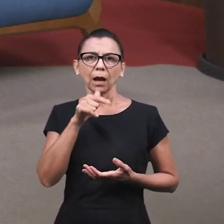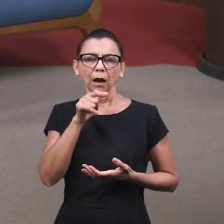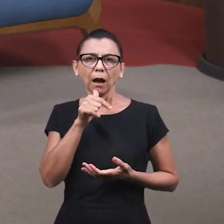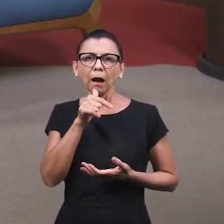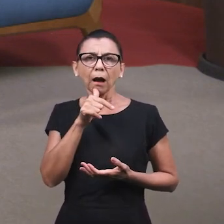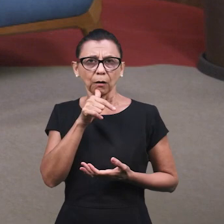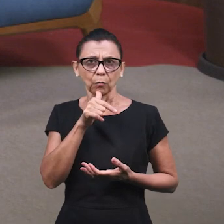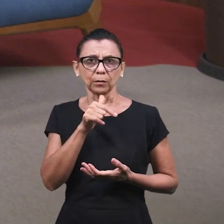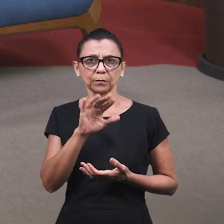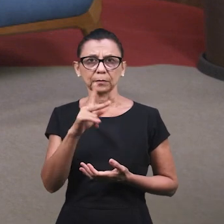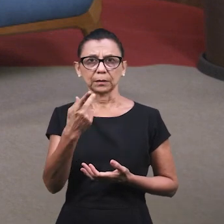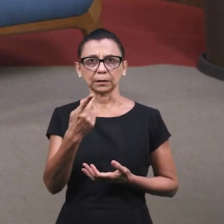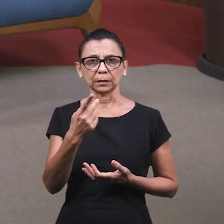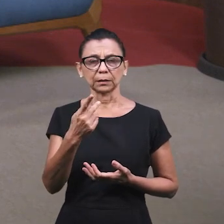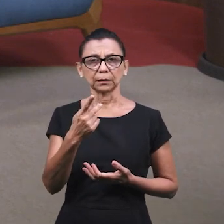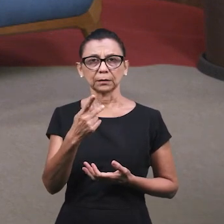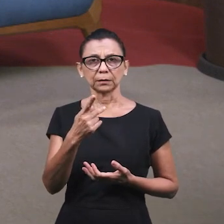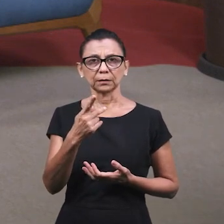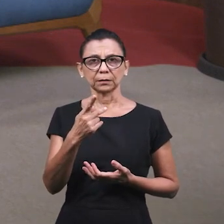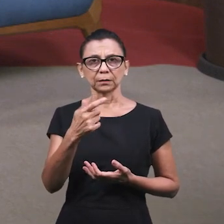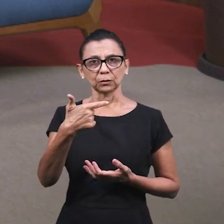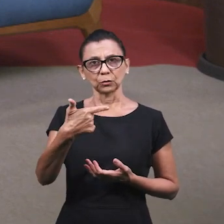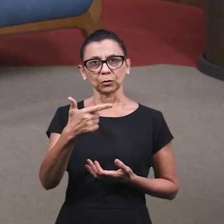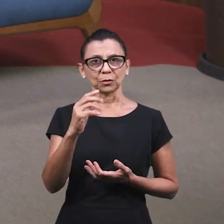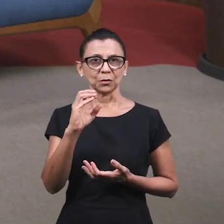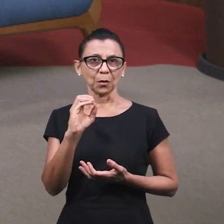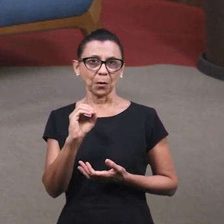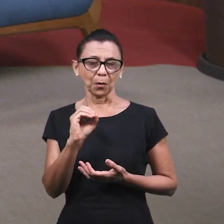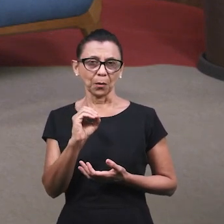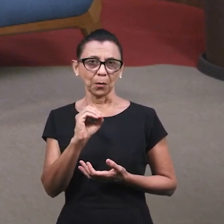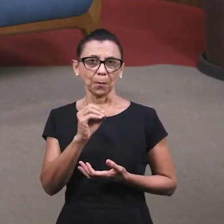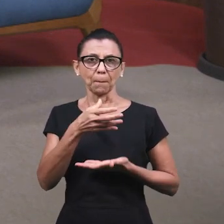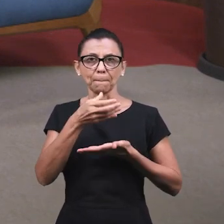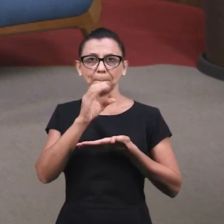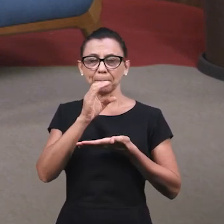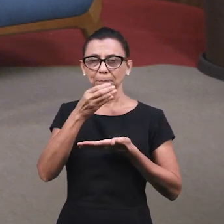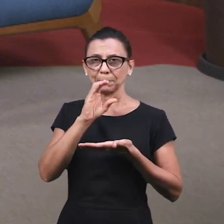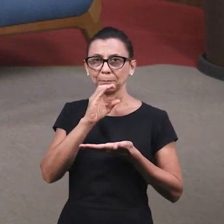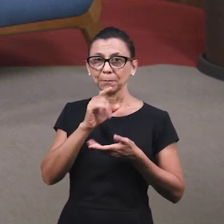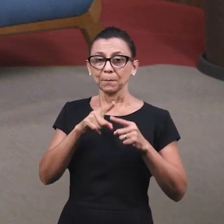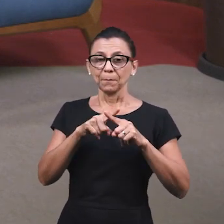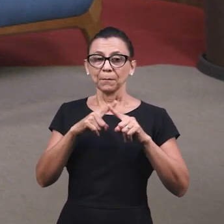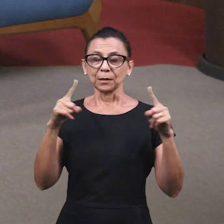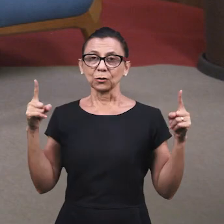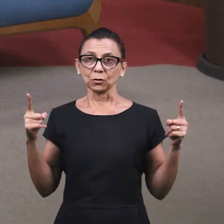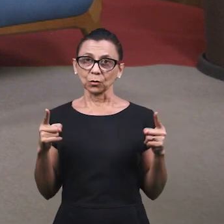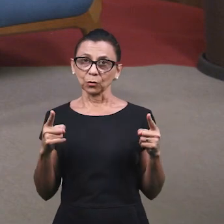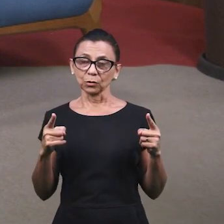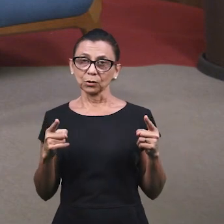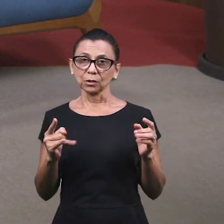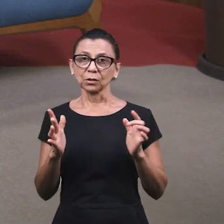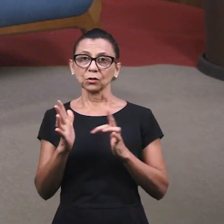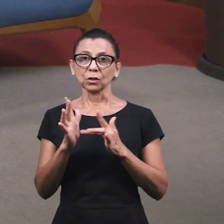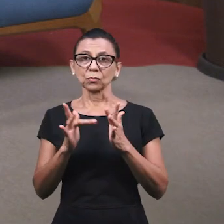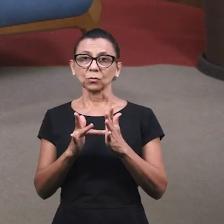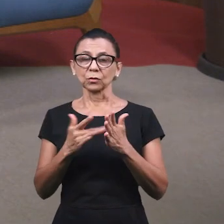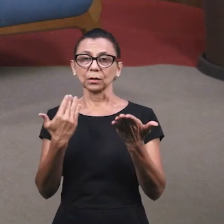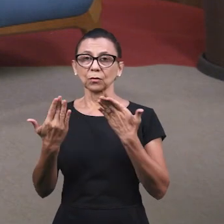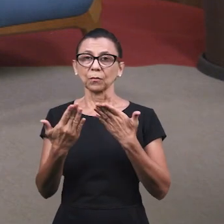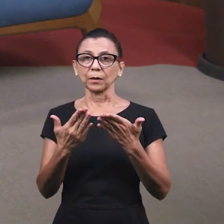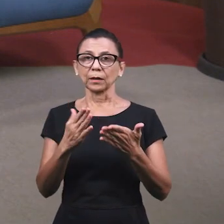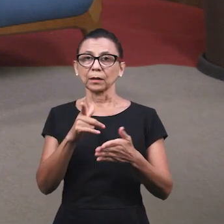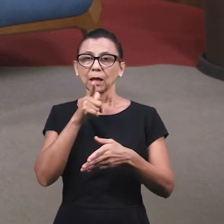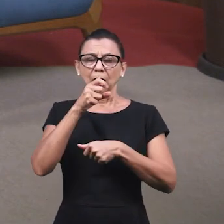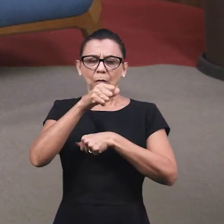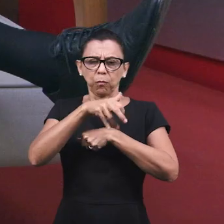dit, physique, matérielle, H2O. Mais l'Église aujourd'hui, Jésus est la fontaine